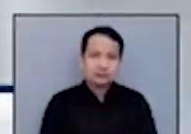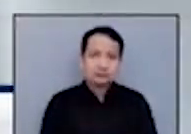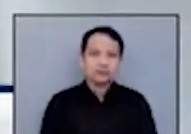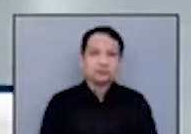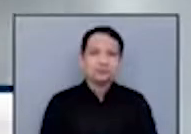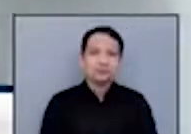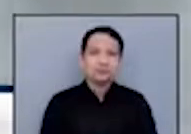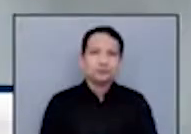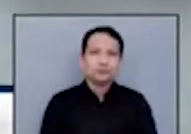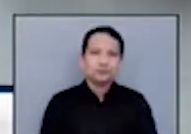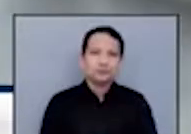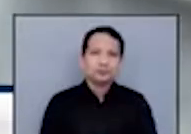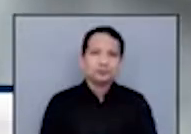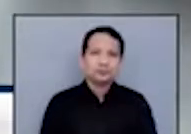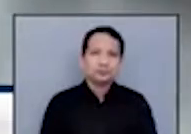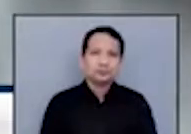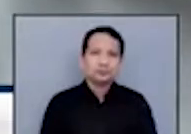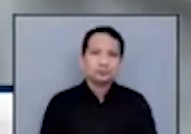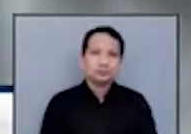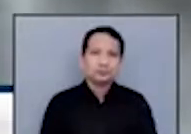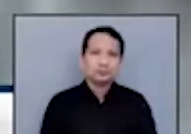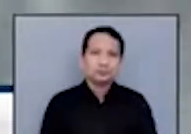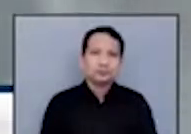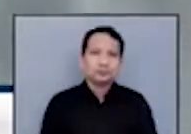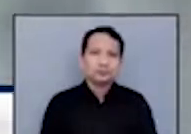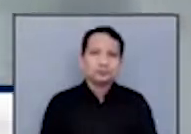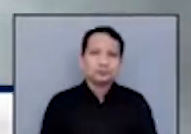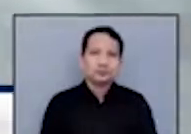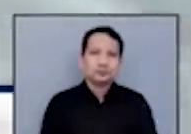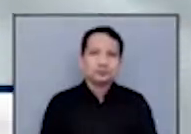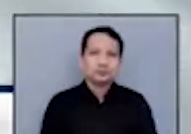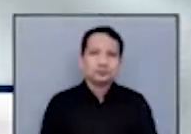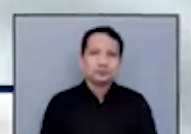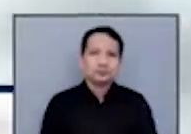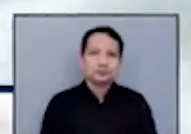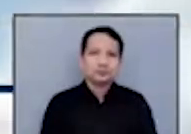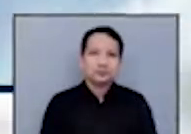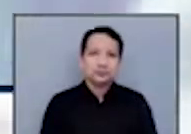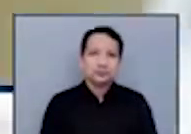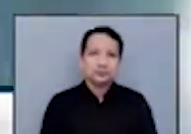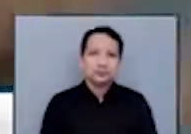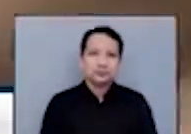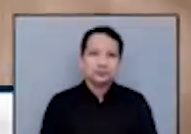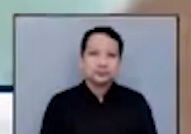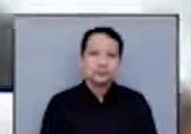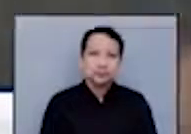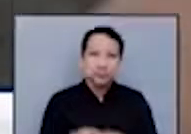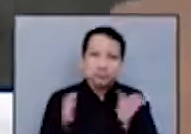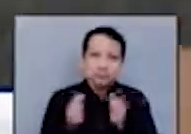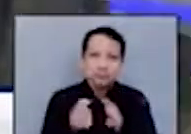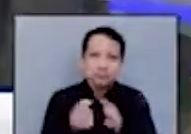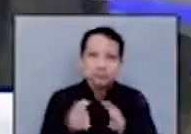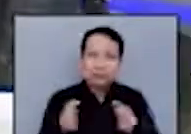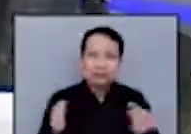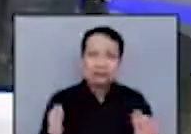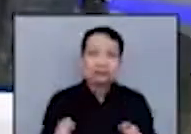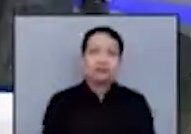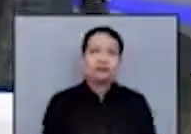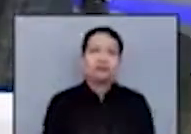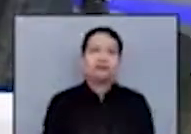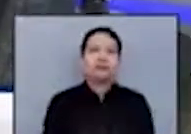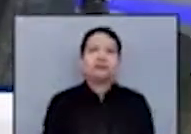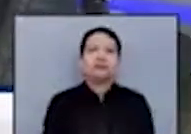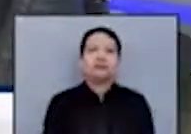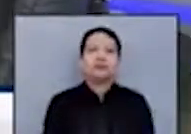hobby. Maliit lang siya, tas mapapalaki mo siya ng ganun. So, rewarding talaga yon. Ah, okay. Mm-hmm.